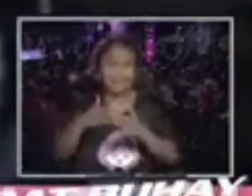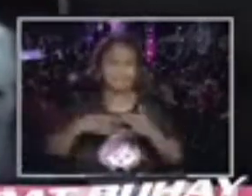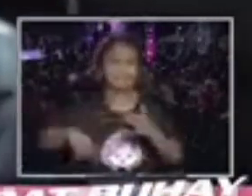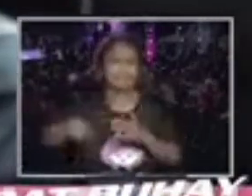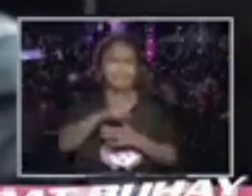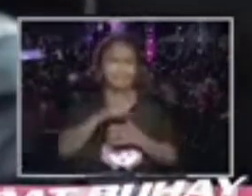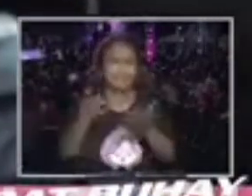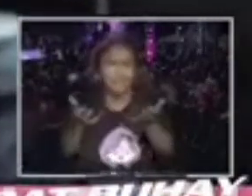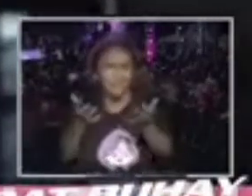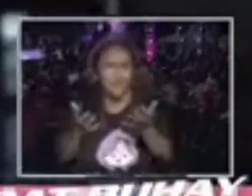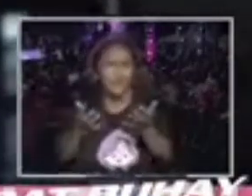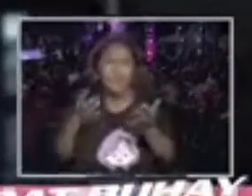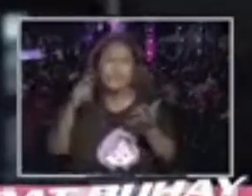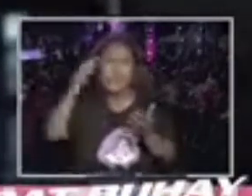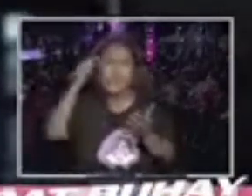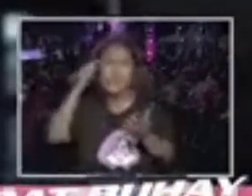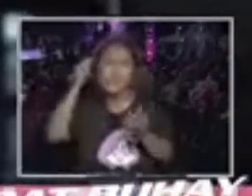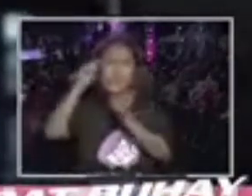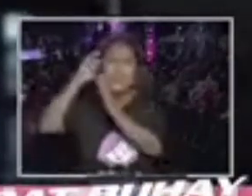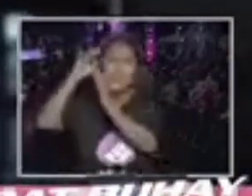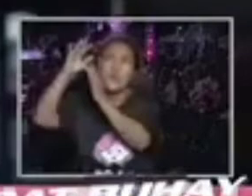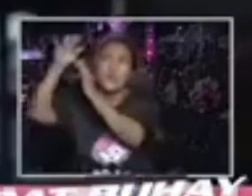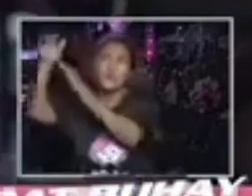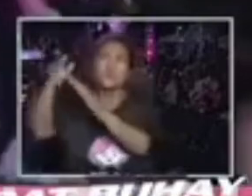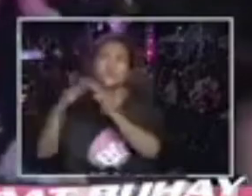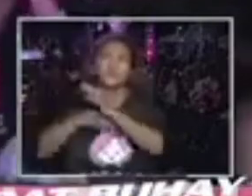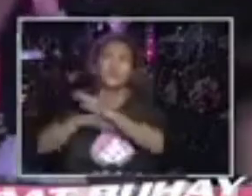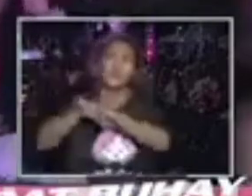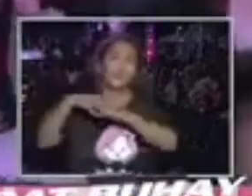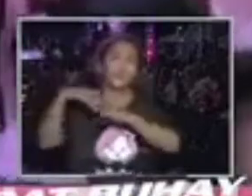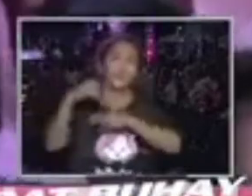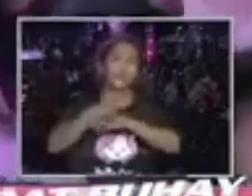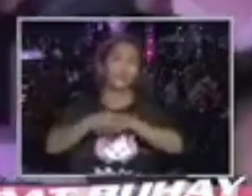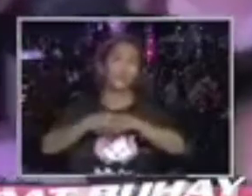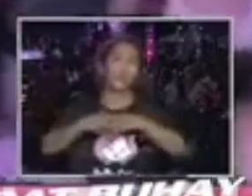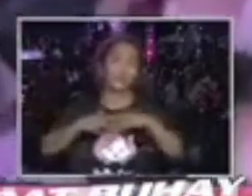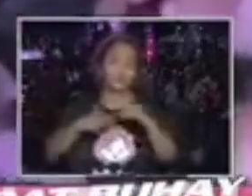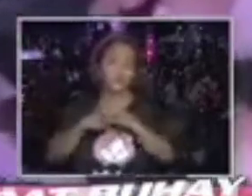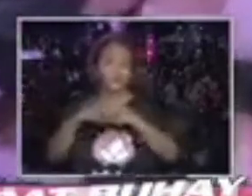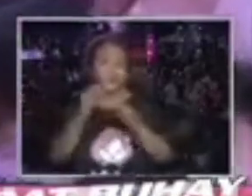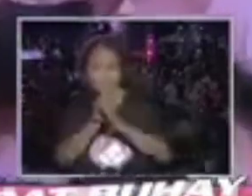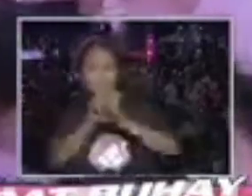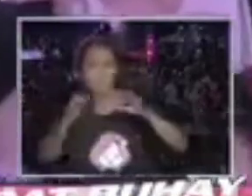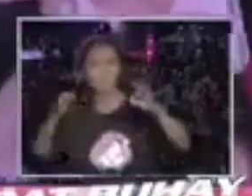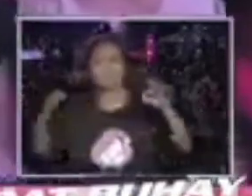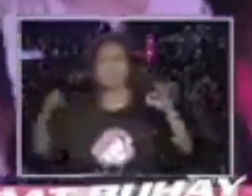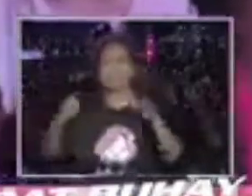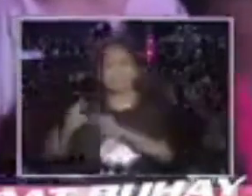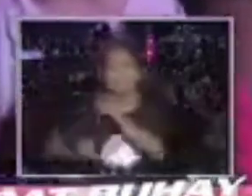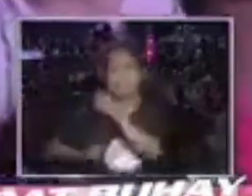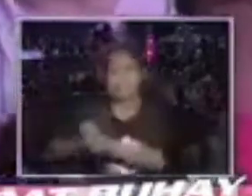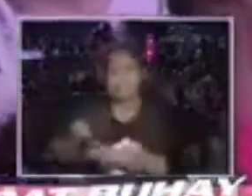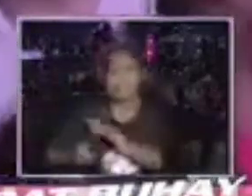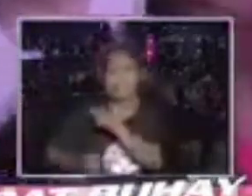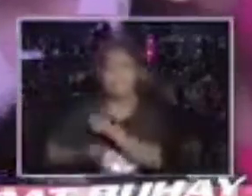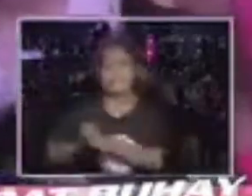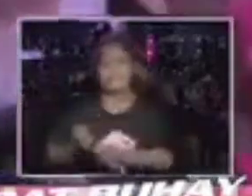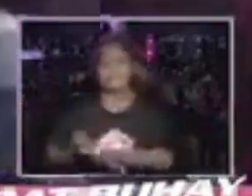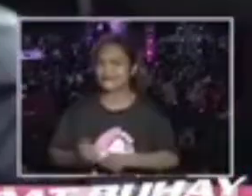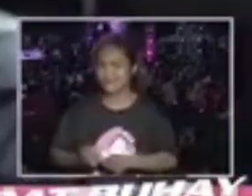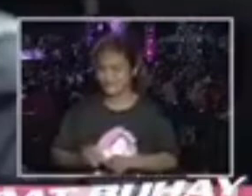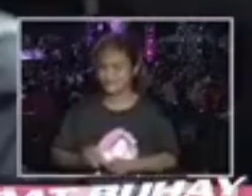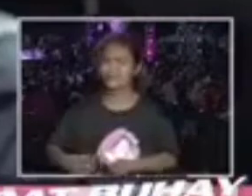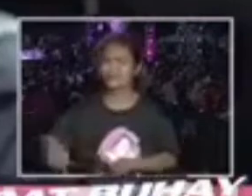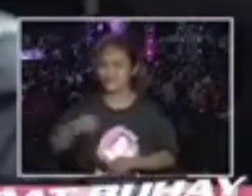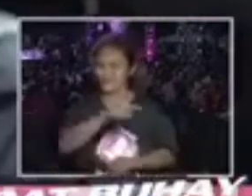abot tanay na tanaw na mas maginhawa, na malaya sa pagdurusa. At likas